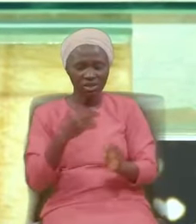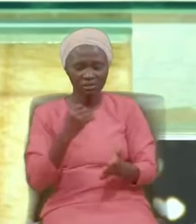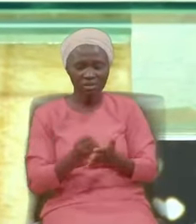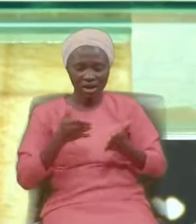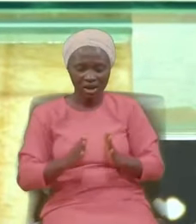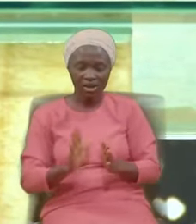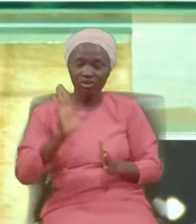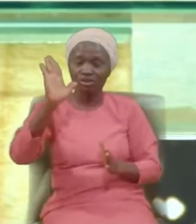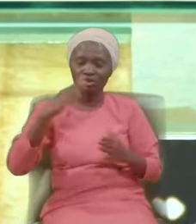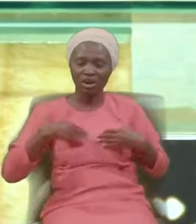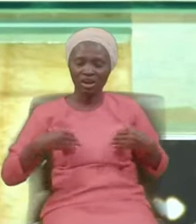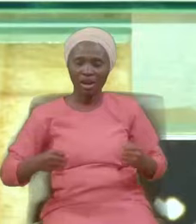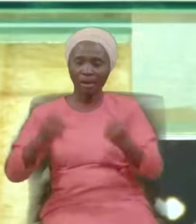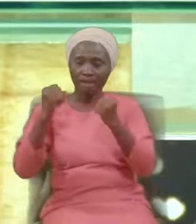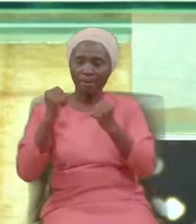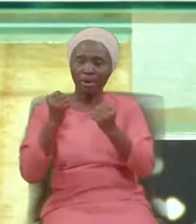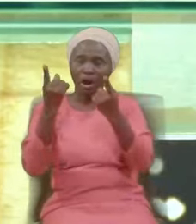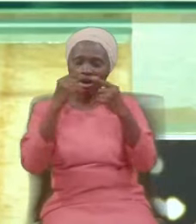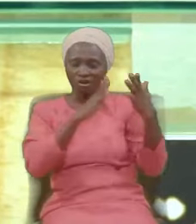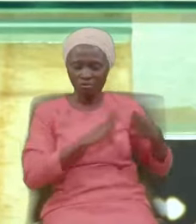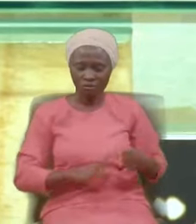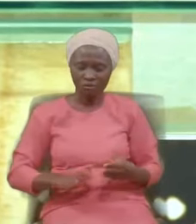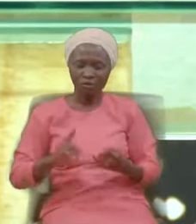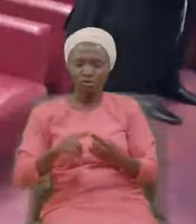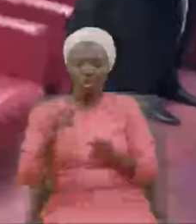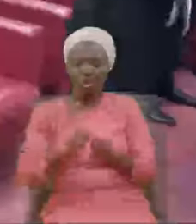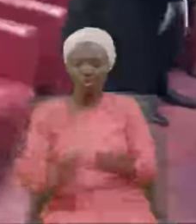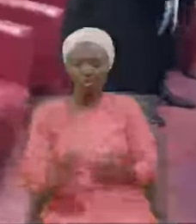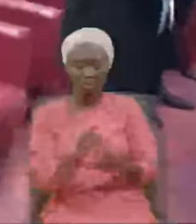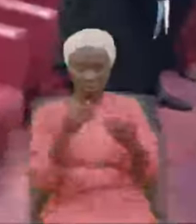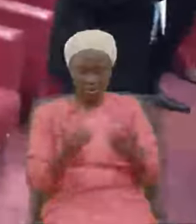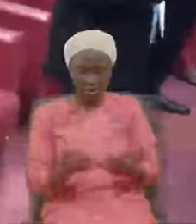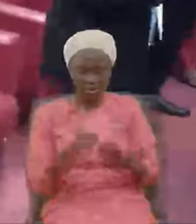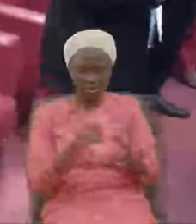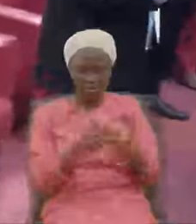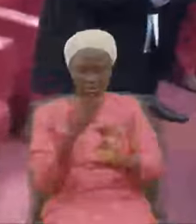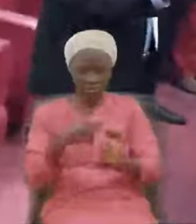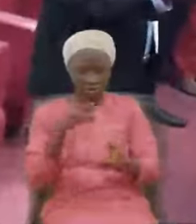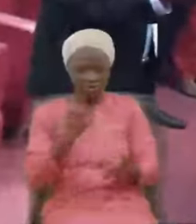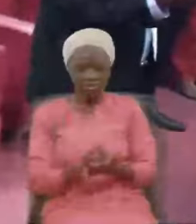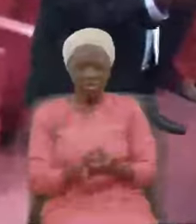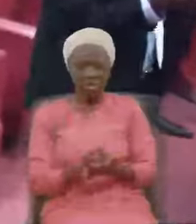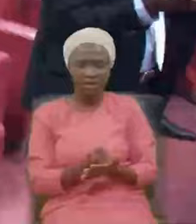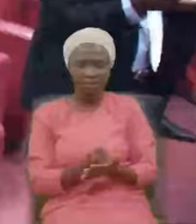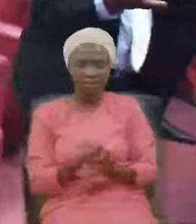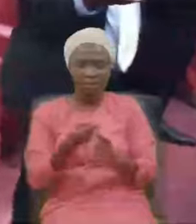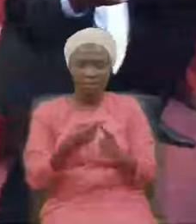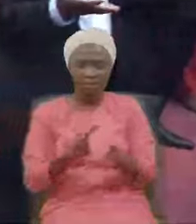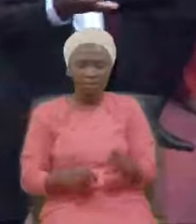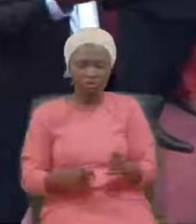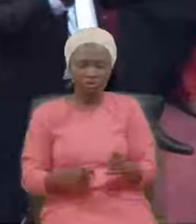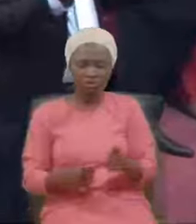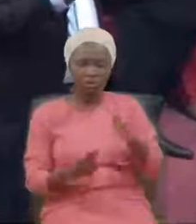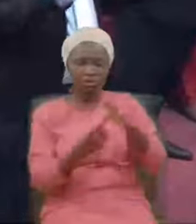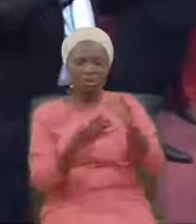guérison, la force de guérison, coule dans le corps de tout le monde au nom de Jésus-Christ. De la